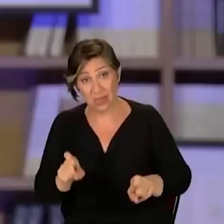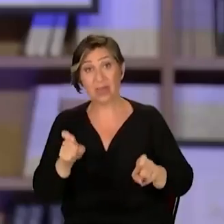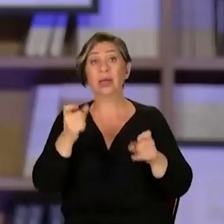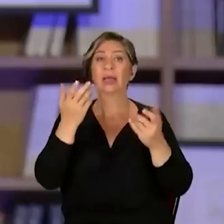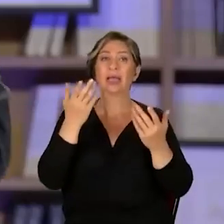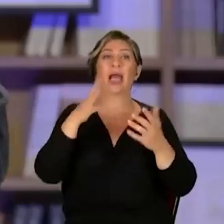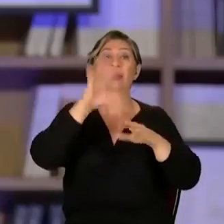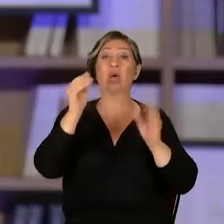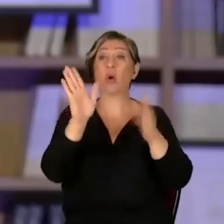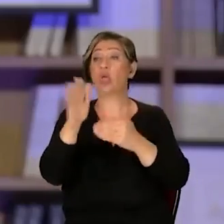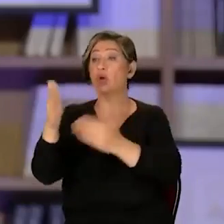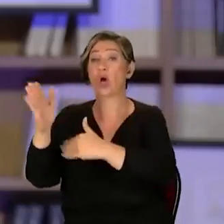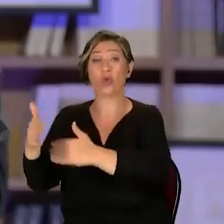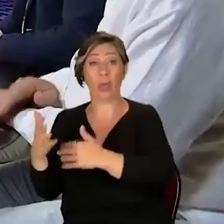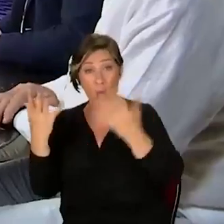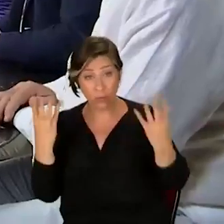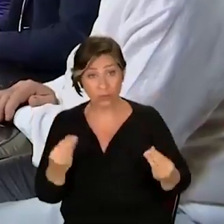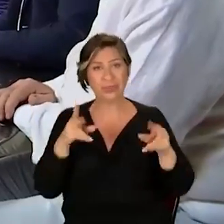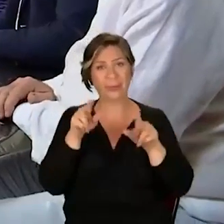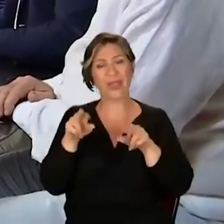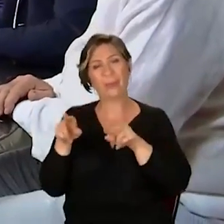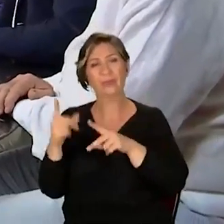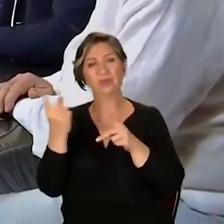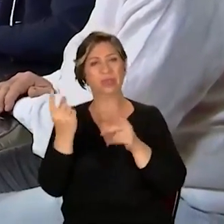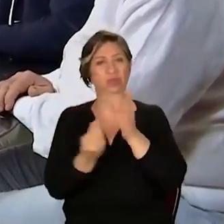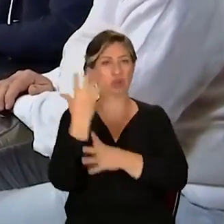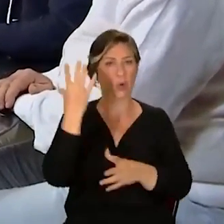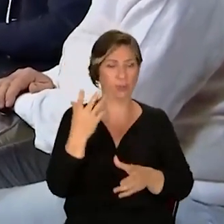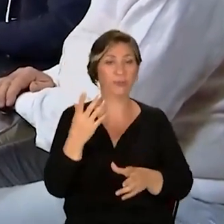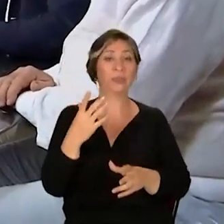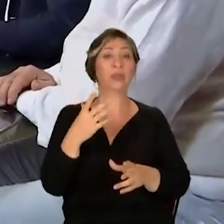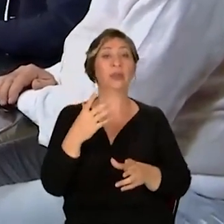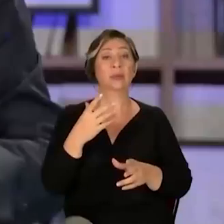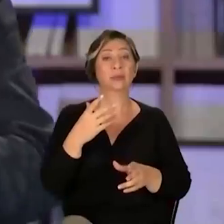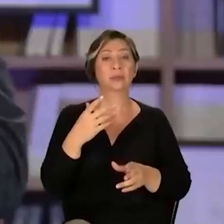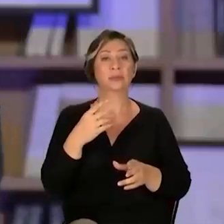mi uyusun, ya da hepsi ayrı odalarda mı uyusun falan filan gibi bir şey. Ve